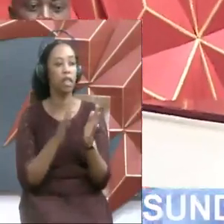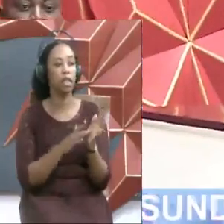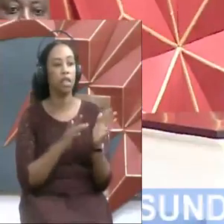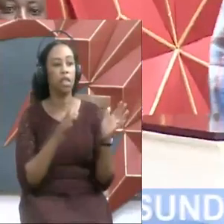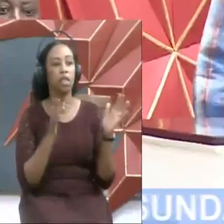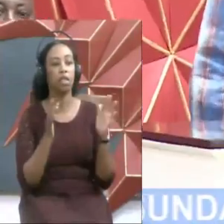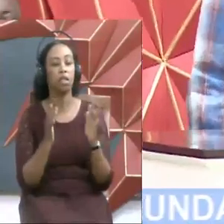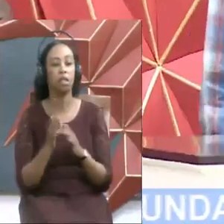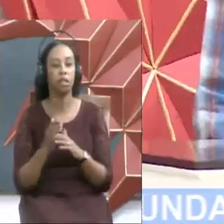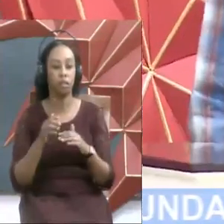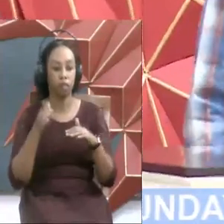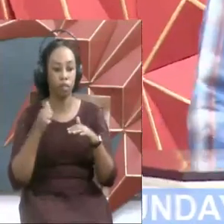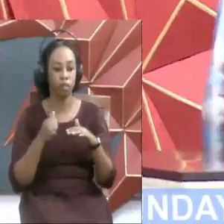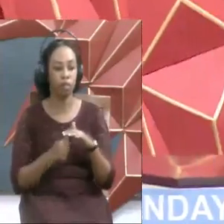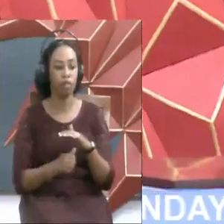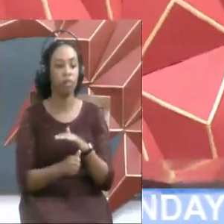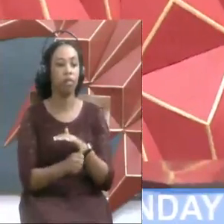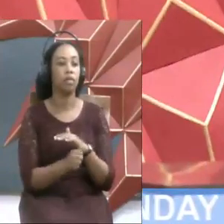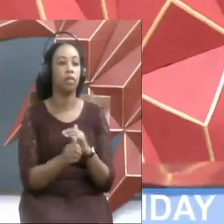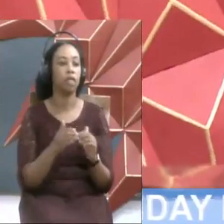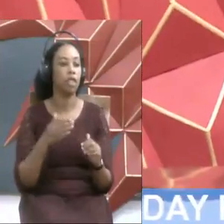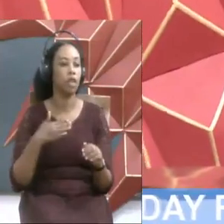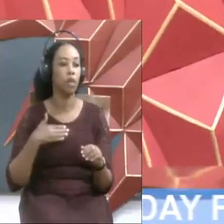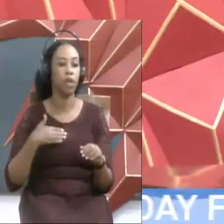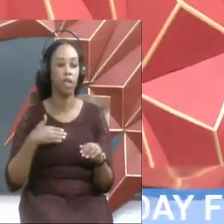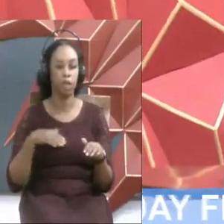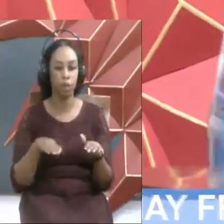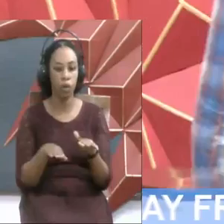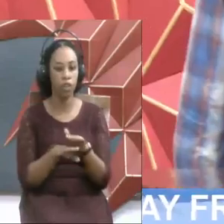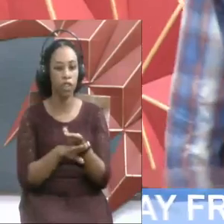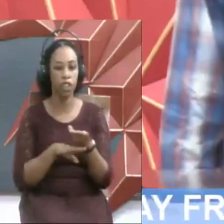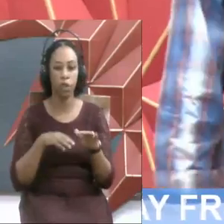Nisunificha, niko chini ya mwamba.